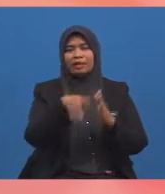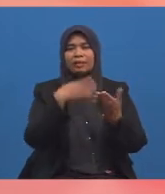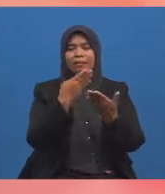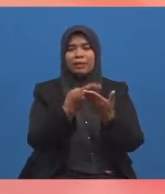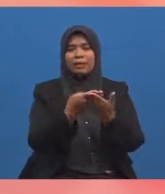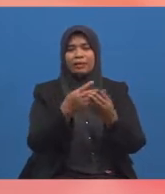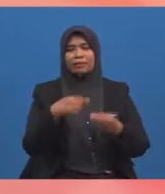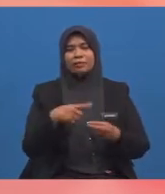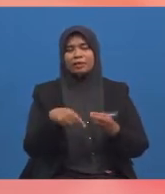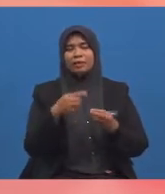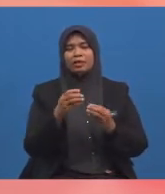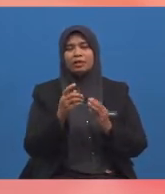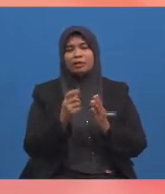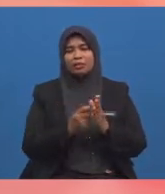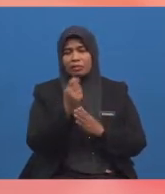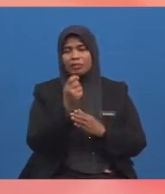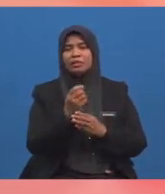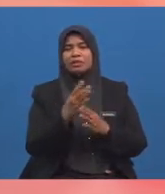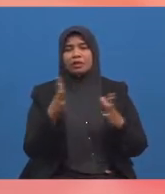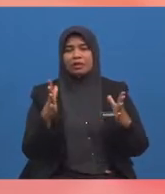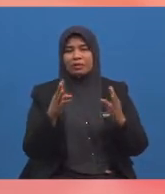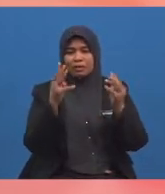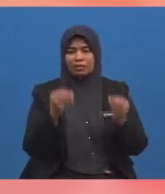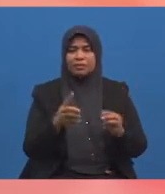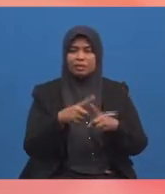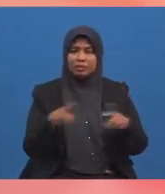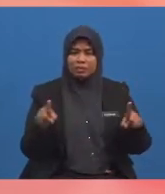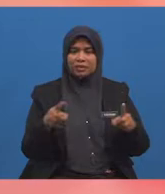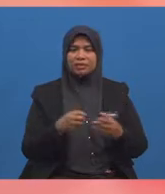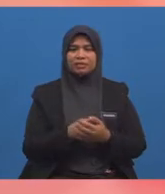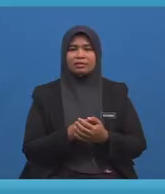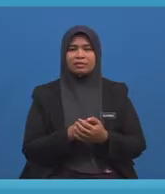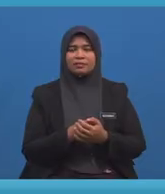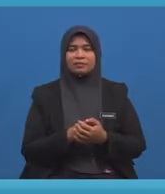kebaikan apabila tumbesaran manusia berbeza?